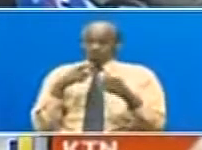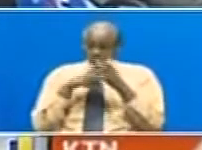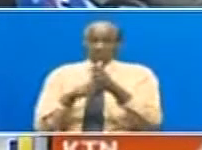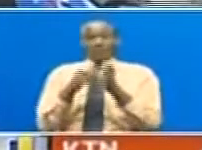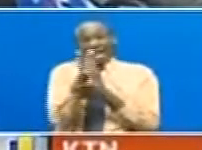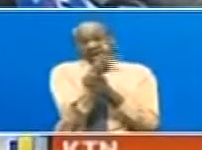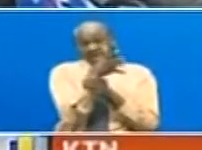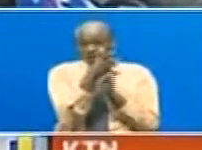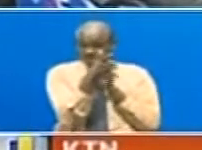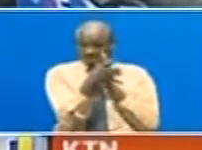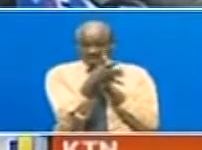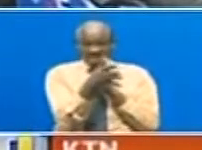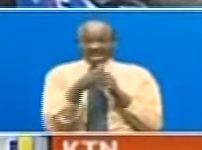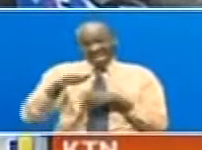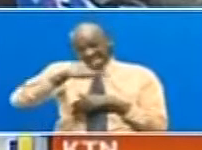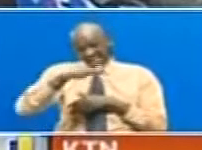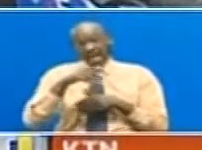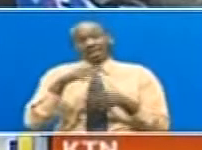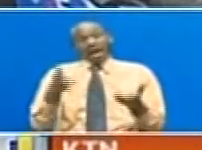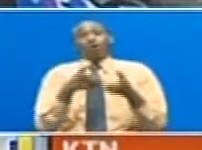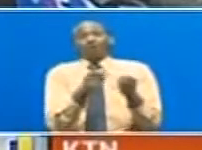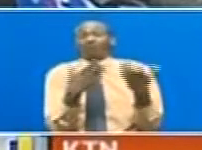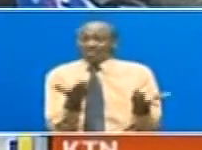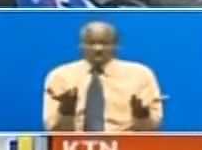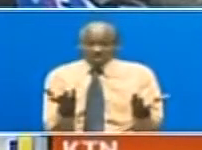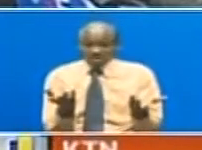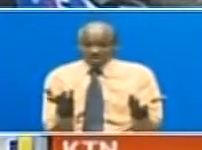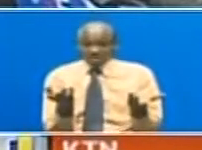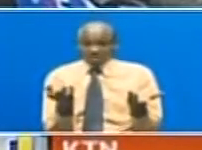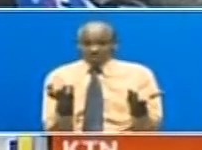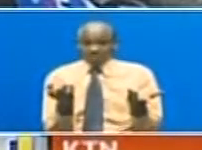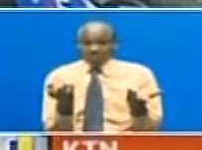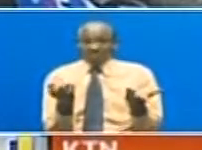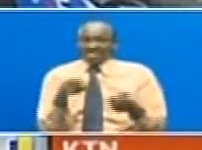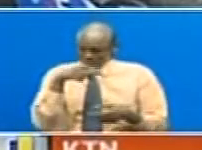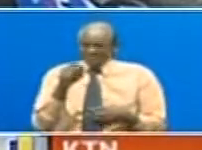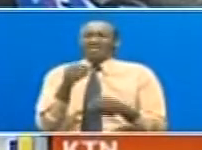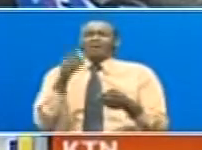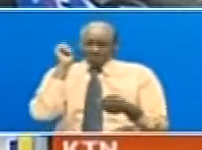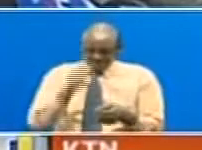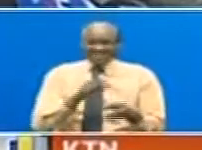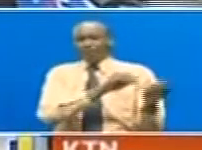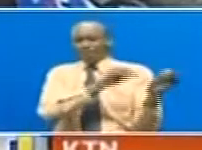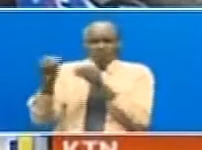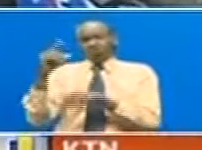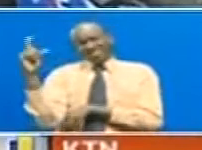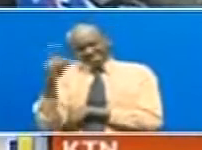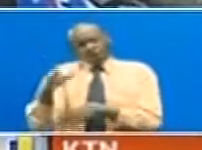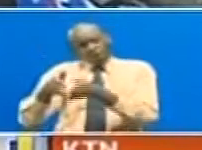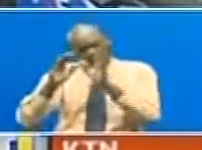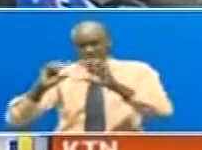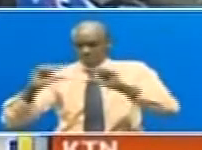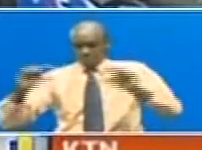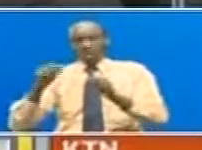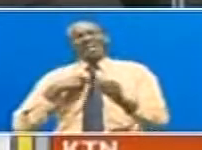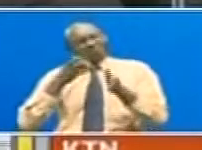analog platform in the areas already switched off are required to migrate to the digital platform with